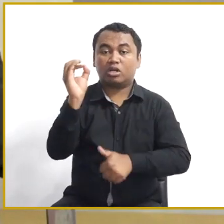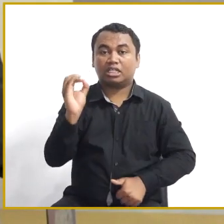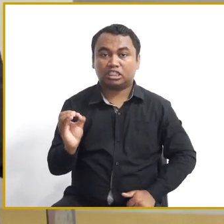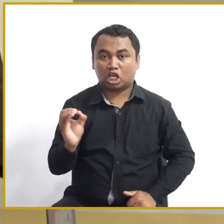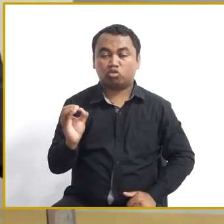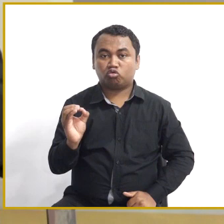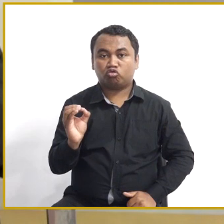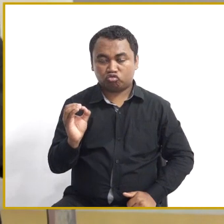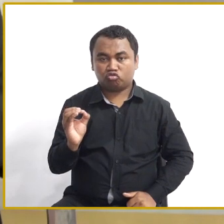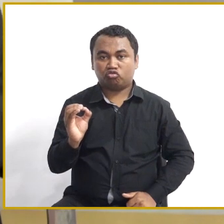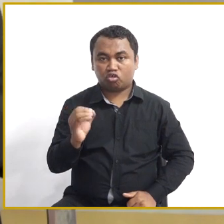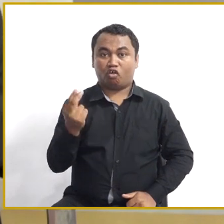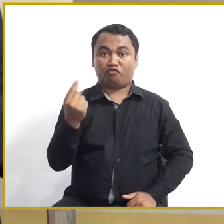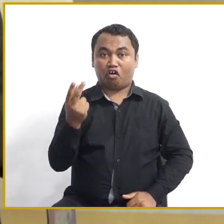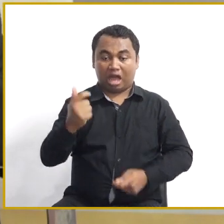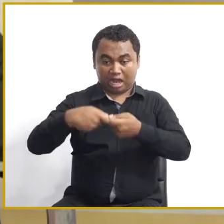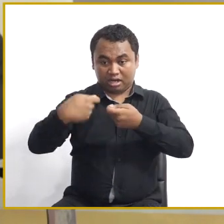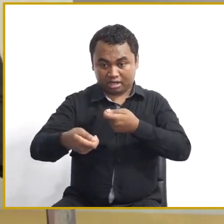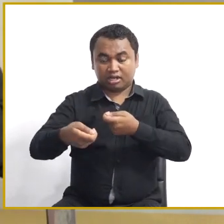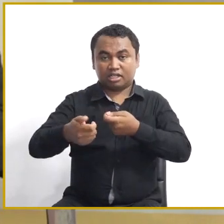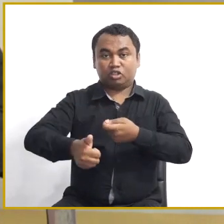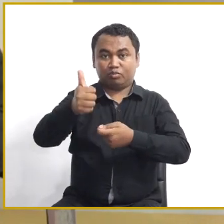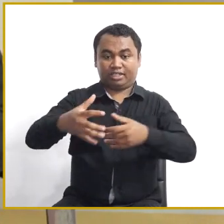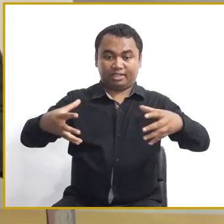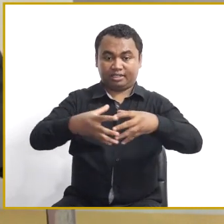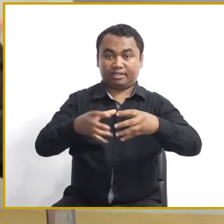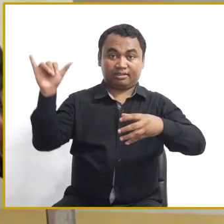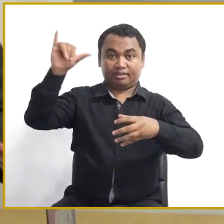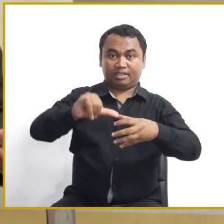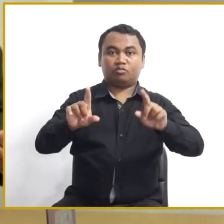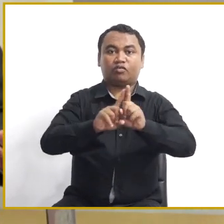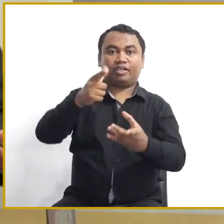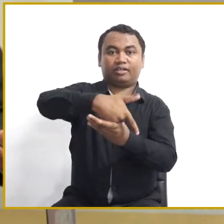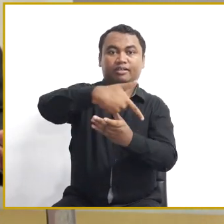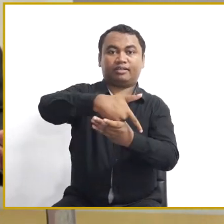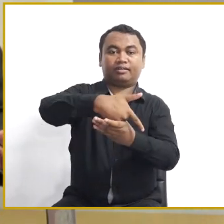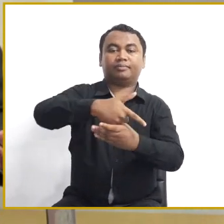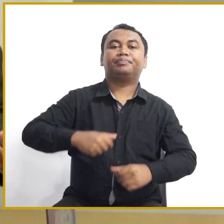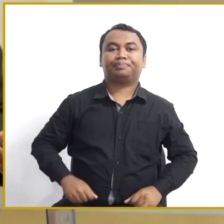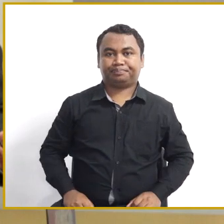tatao na charge amina compagnie aérienne anakiray dia carburant.